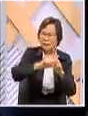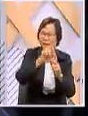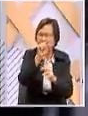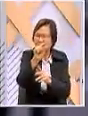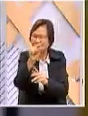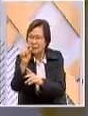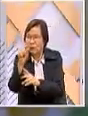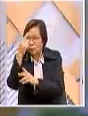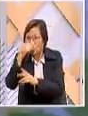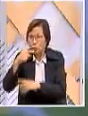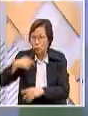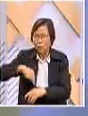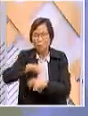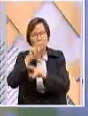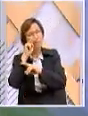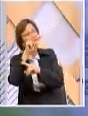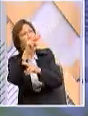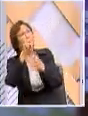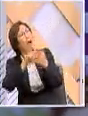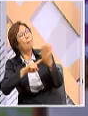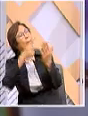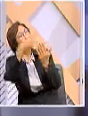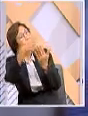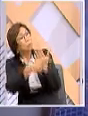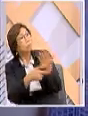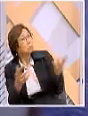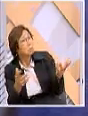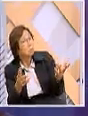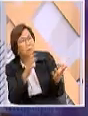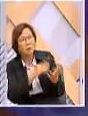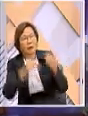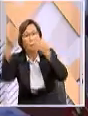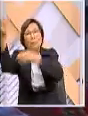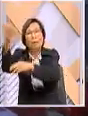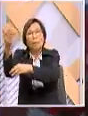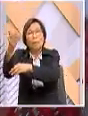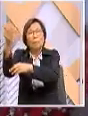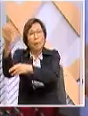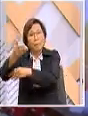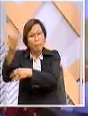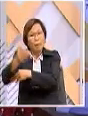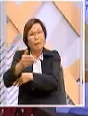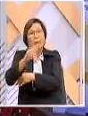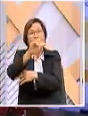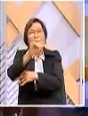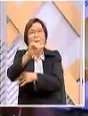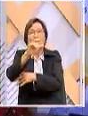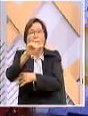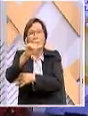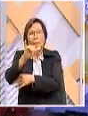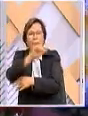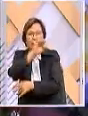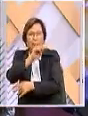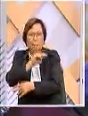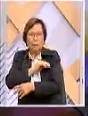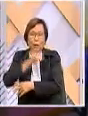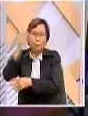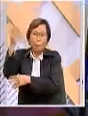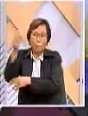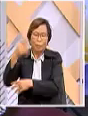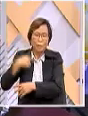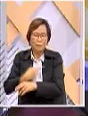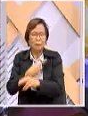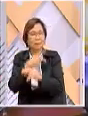seketika untuk kita menyaksikan apakah antara pengisiannya juga amanat yang juga akan disampaikan oleh Yang Berhormat Menteri Komunikasi dan Multimedia. Dapat